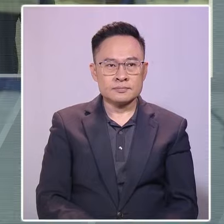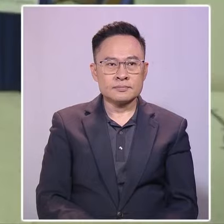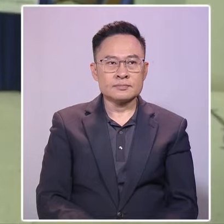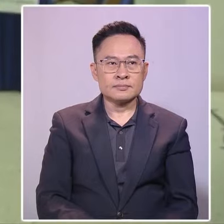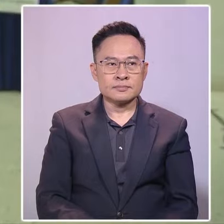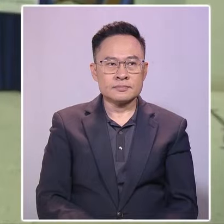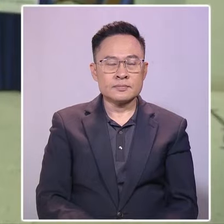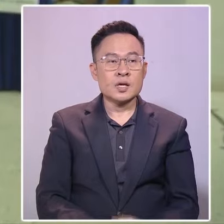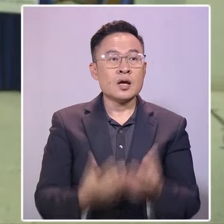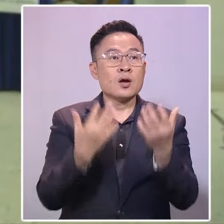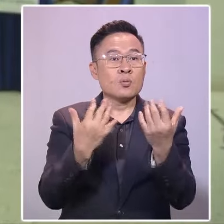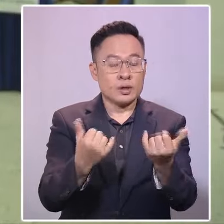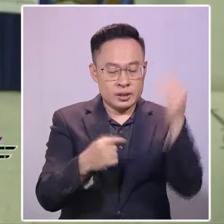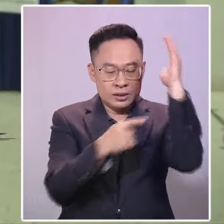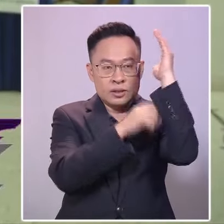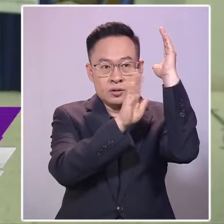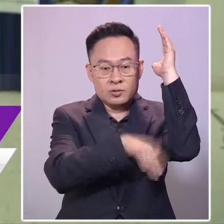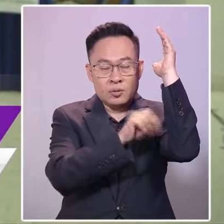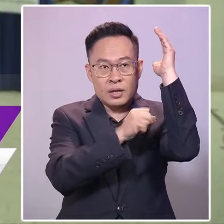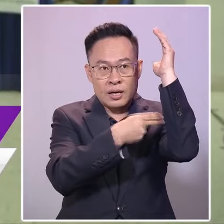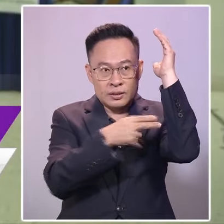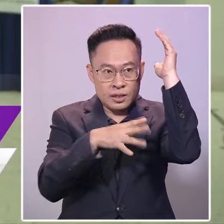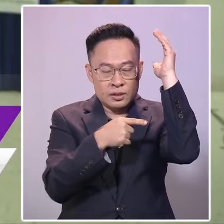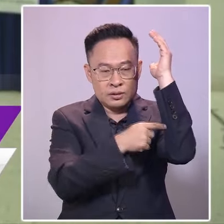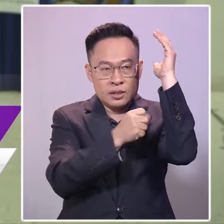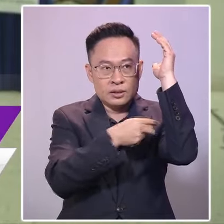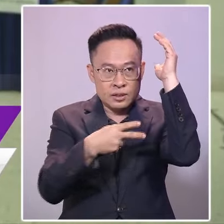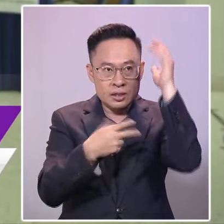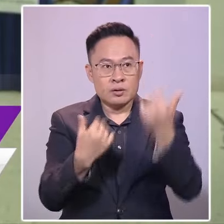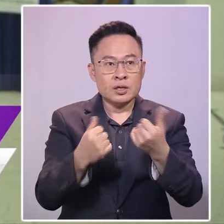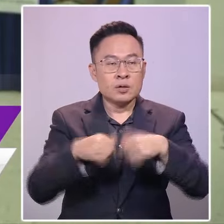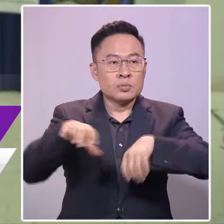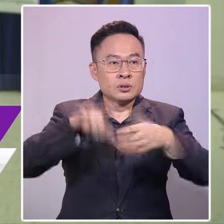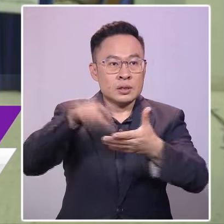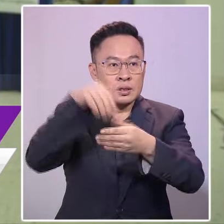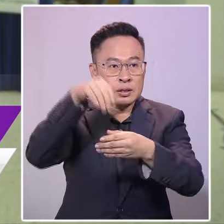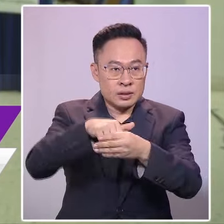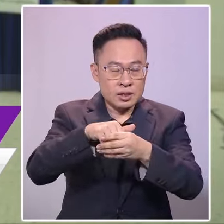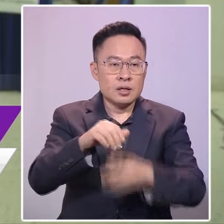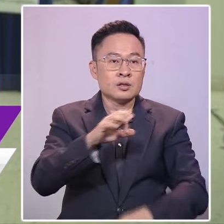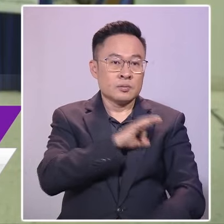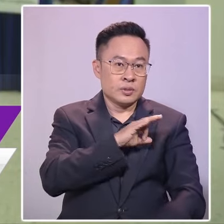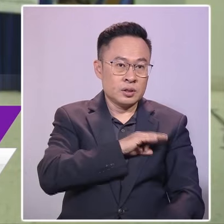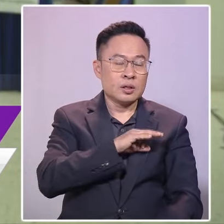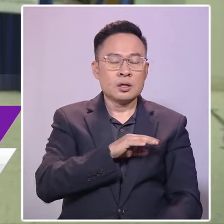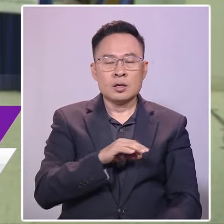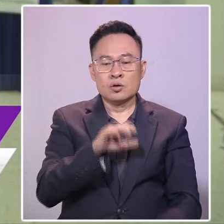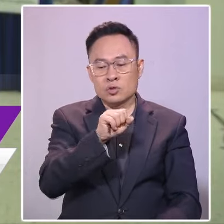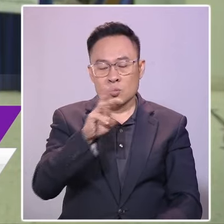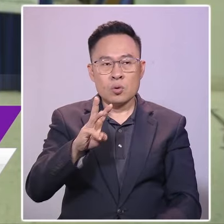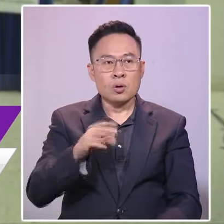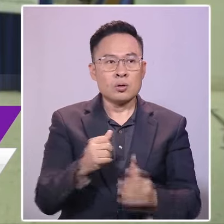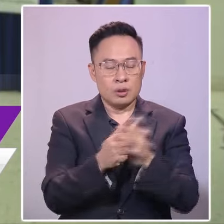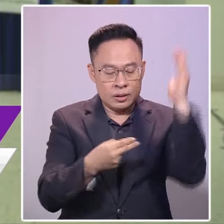โรงยิมเนเซียมของมหาวิทยาลัยสงขลานครินทร์วิทยาเขตหาดใหญ่ถูกใช้เลือกเป็นสถานที่เลือกตั้งสมาชิกวุฒิสภาของอำเภอหาดใหญ่จังหวัดสงขลา